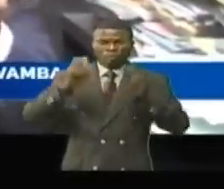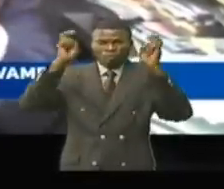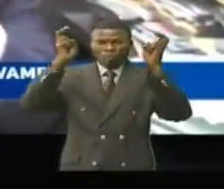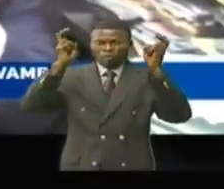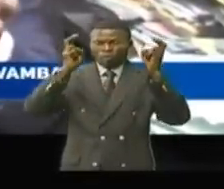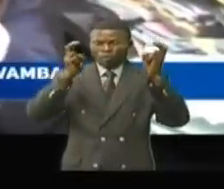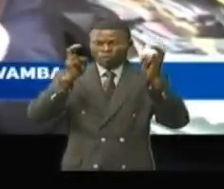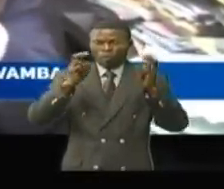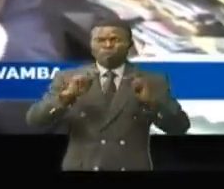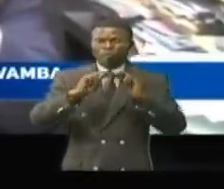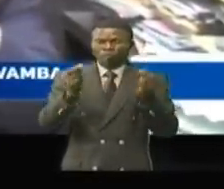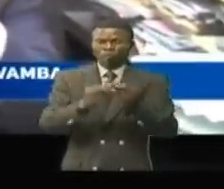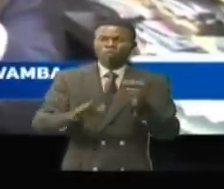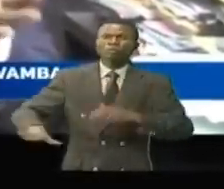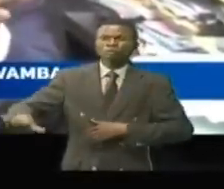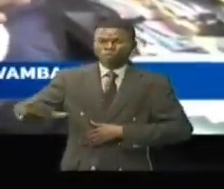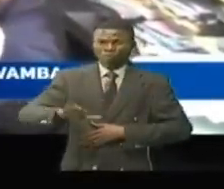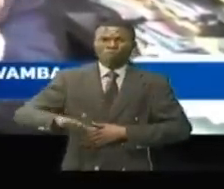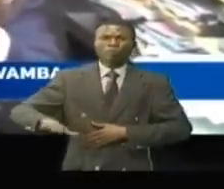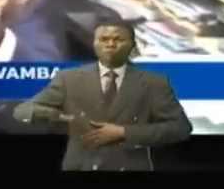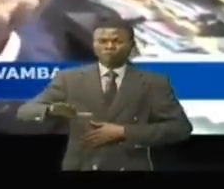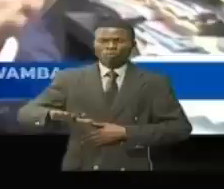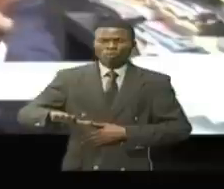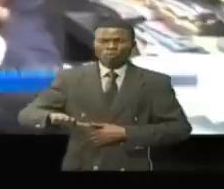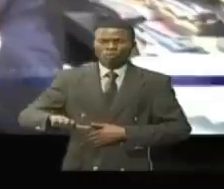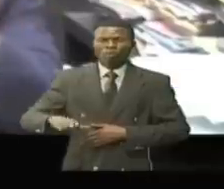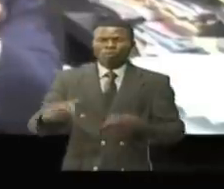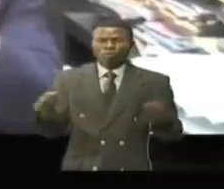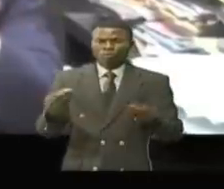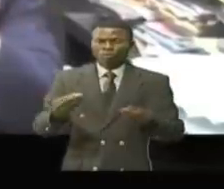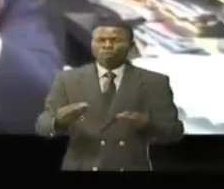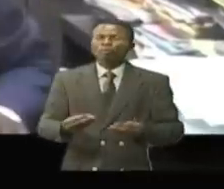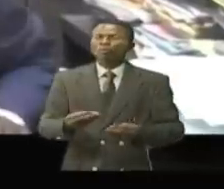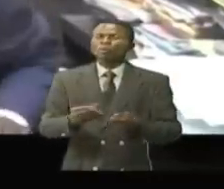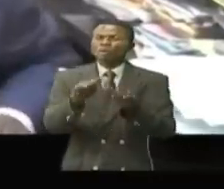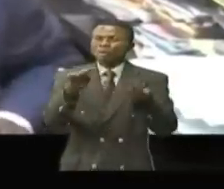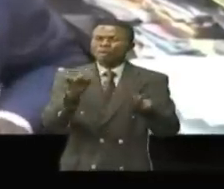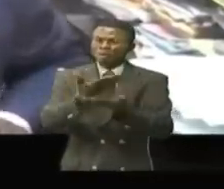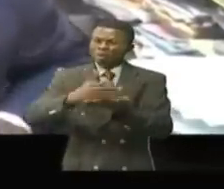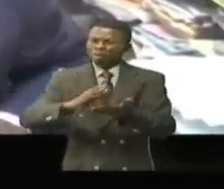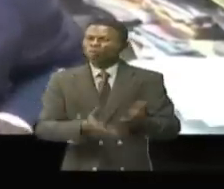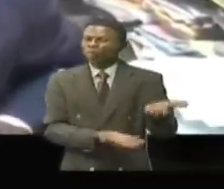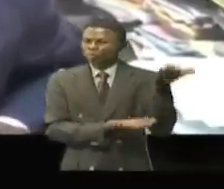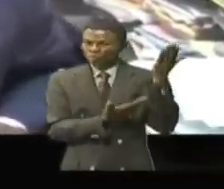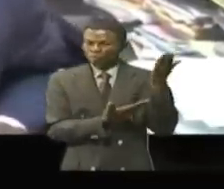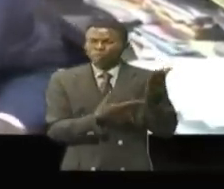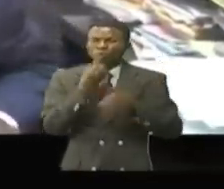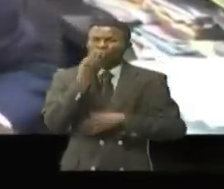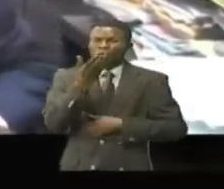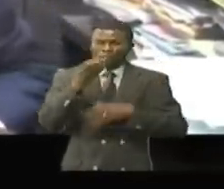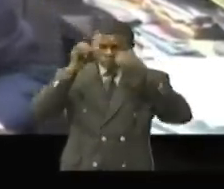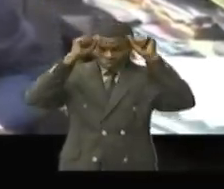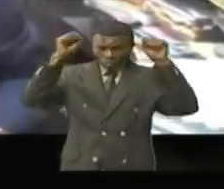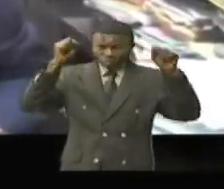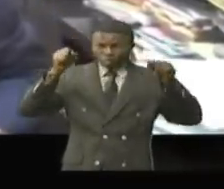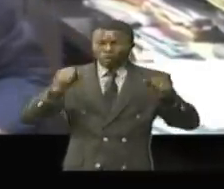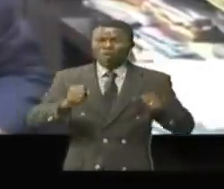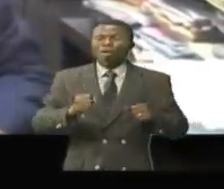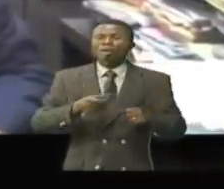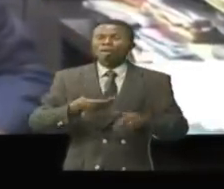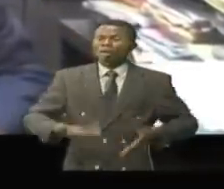bâtie une nation, un pays. C'est la pierre angulaire. Si le chef de l'État en est arrivé